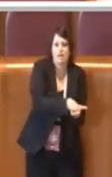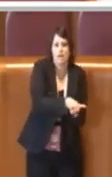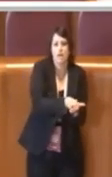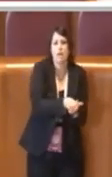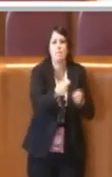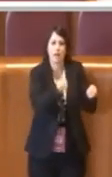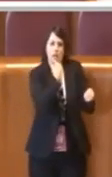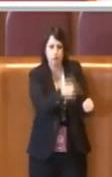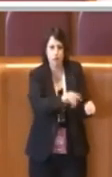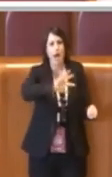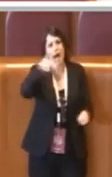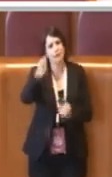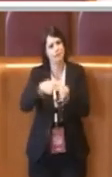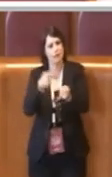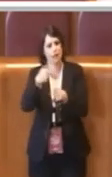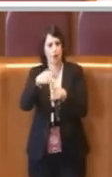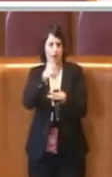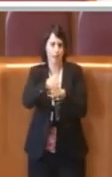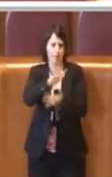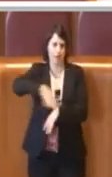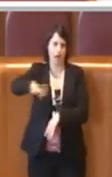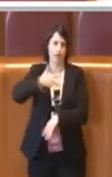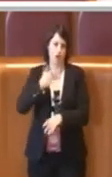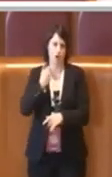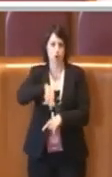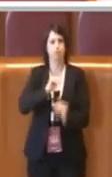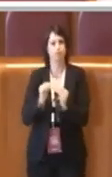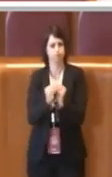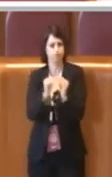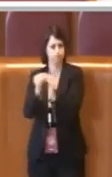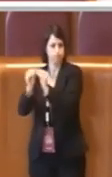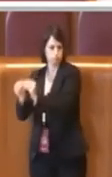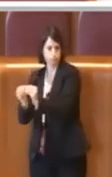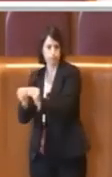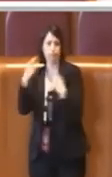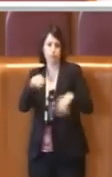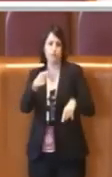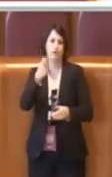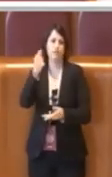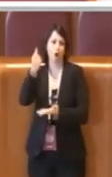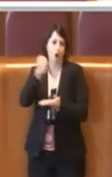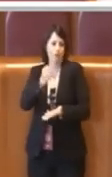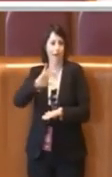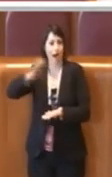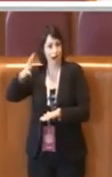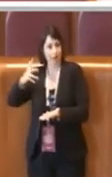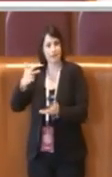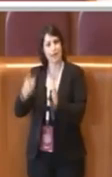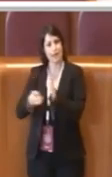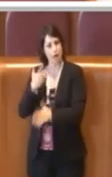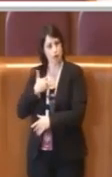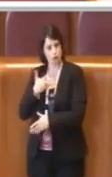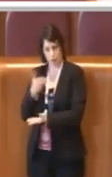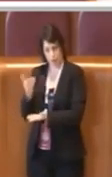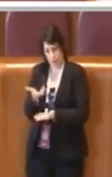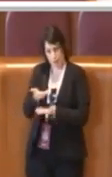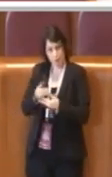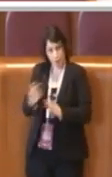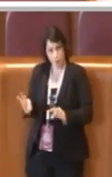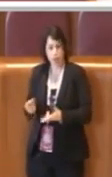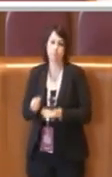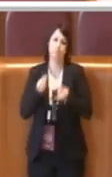abbiamo ristrutturato aggiungendo altri fondi a quel punto derivanti dal canone con questa mozione